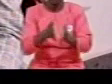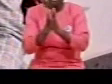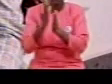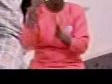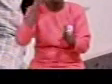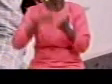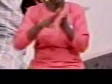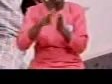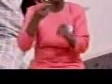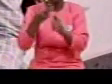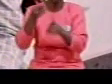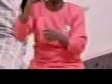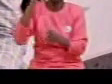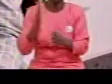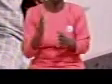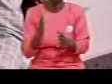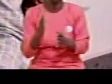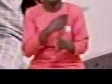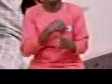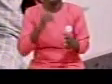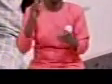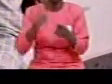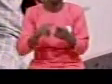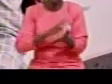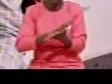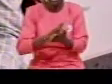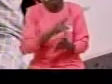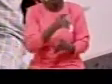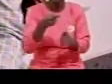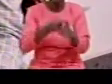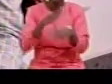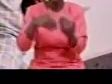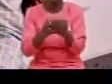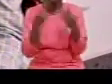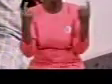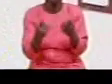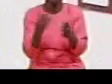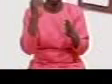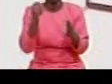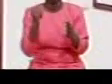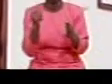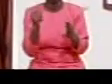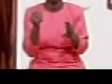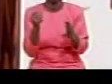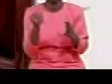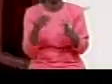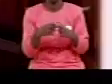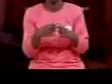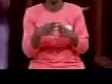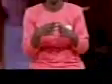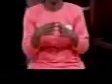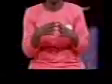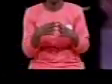اللي انت ماشي فيها وتطلب توبة تامة من الرب وتتطهر من خطاياك